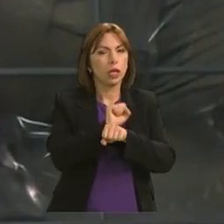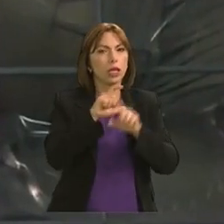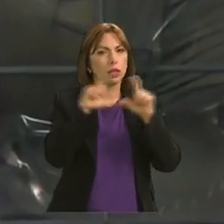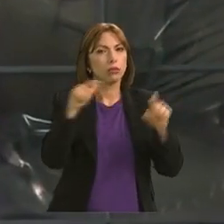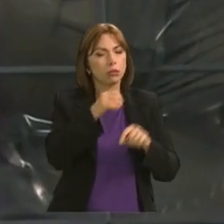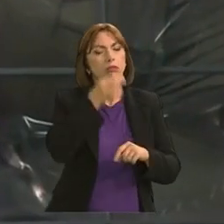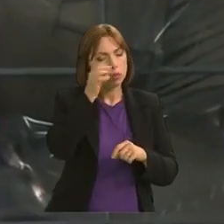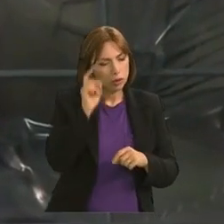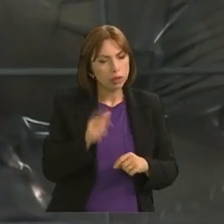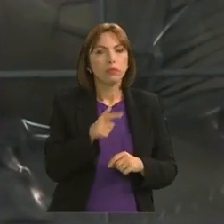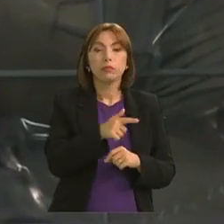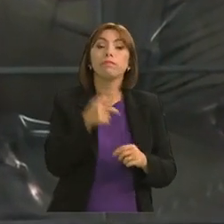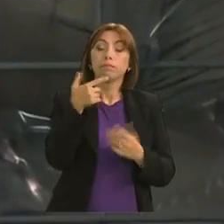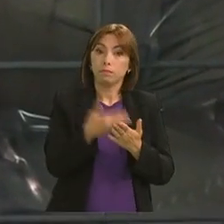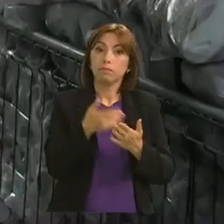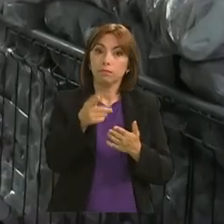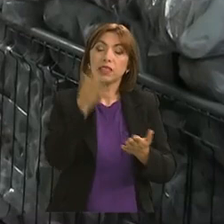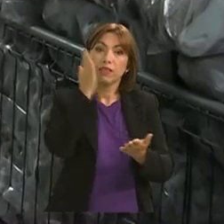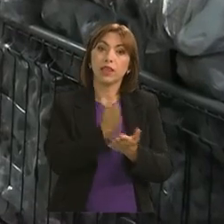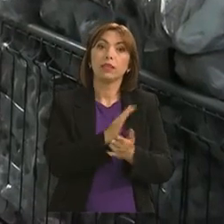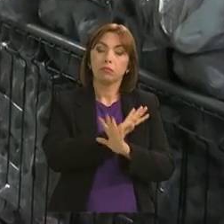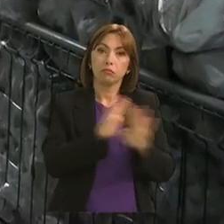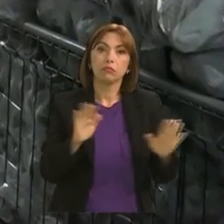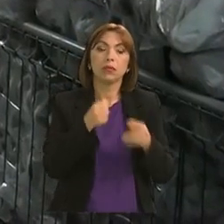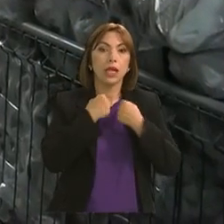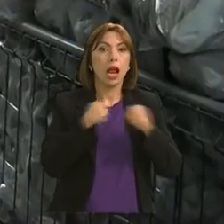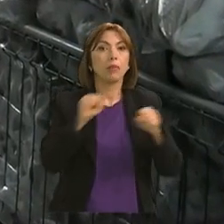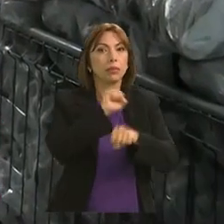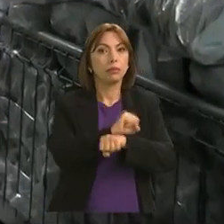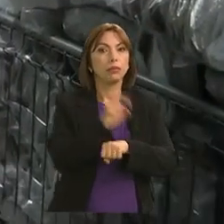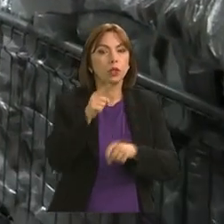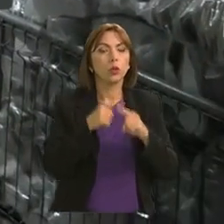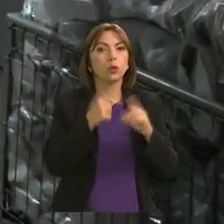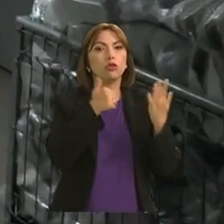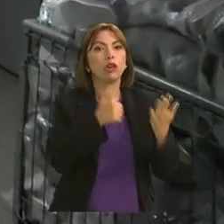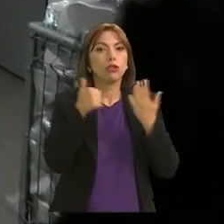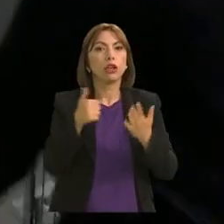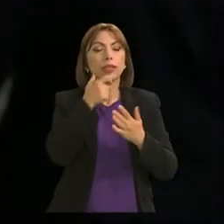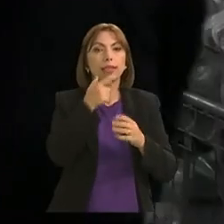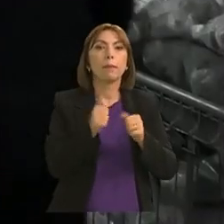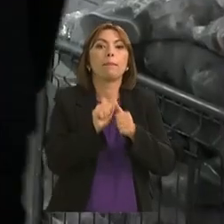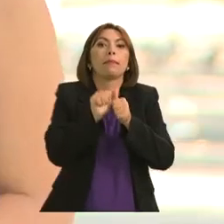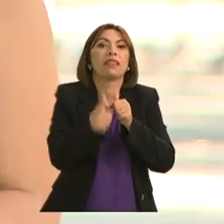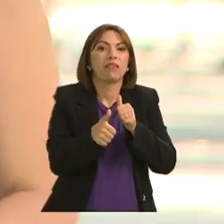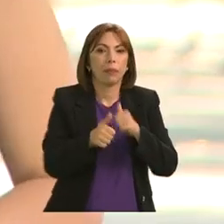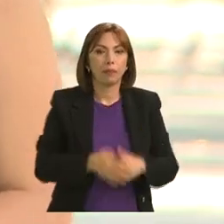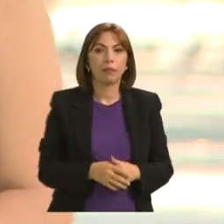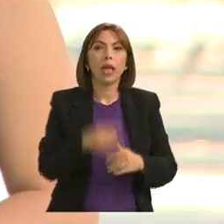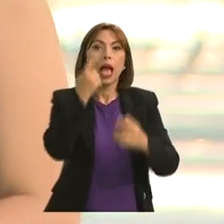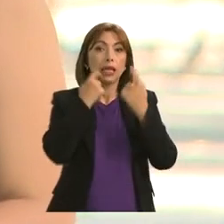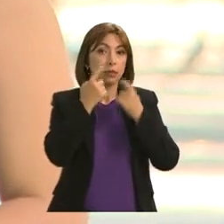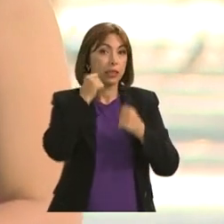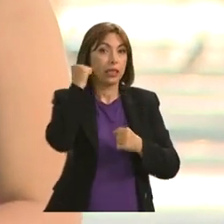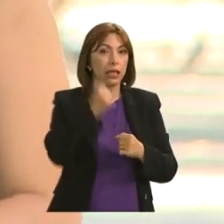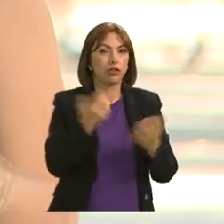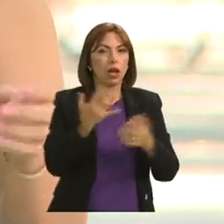a confirmat. Așa că verdictul a fost dat, eliberarea din penitenciar cu 66 de ani mai devreme. Experții